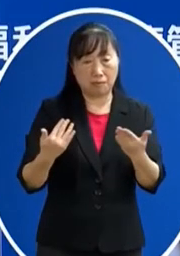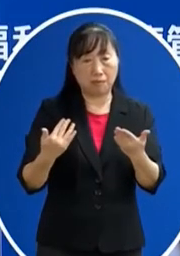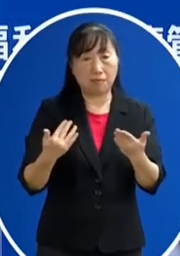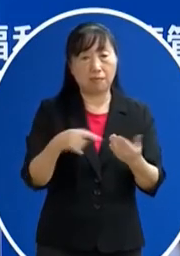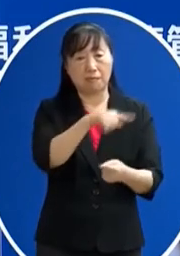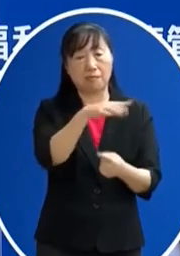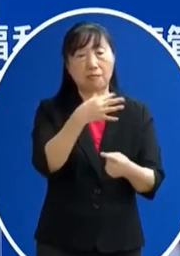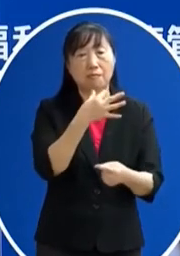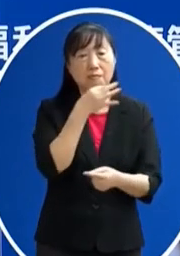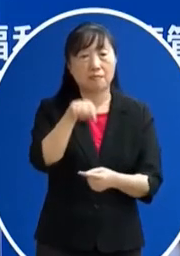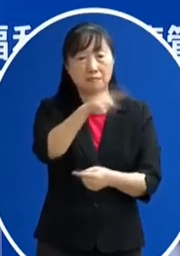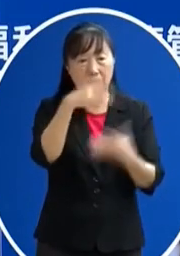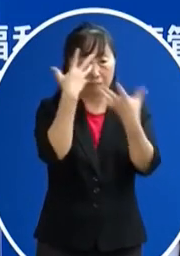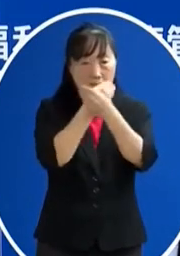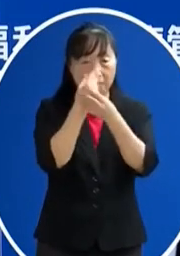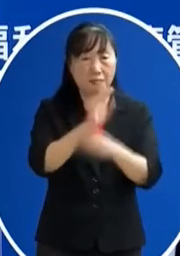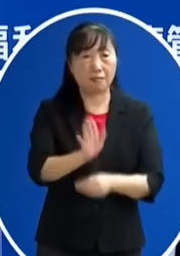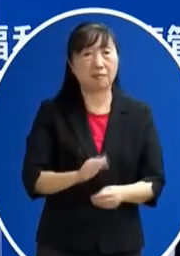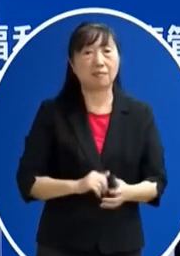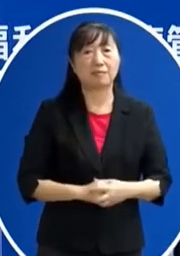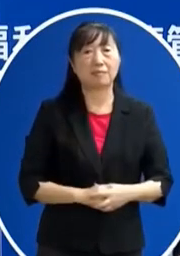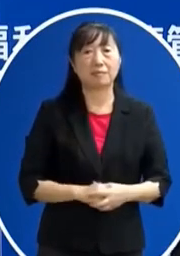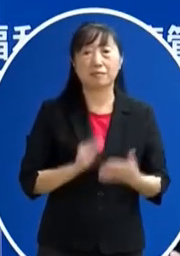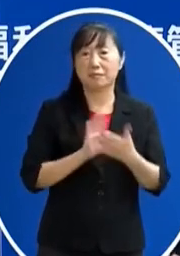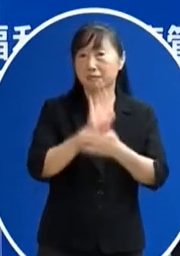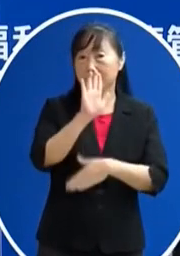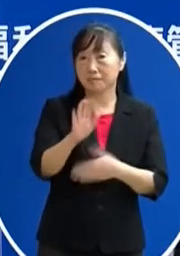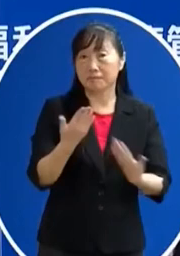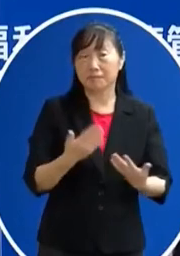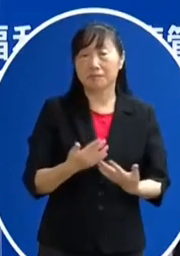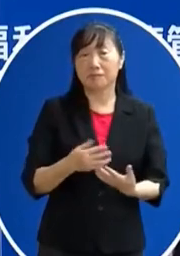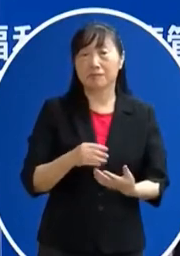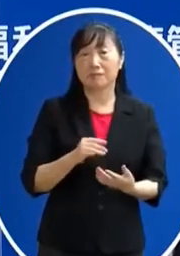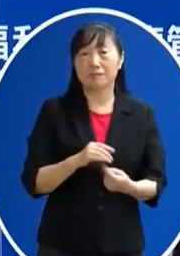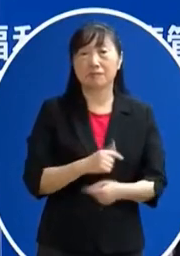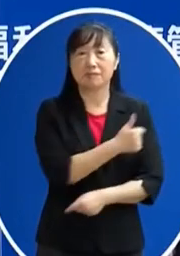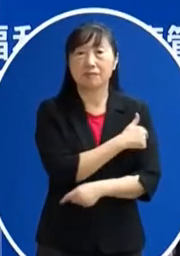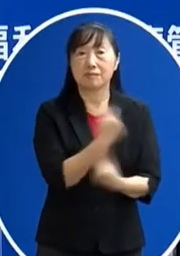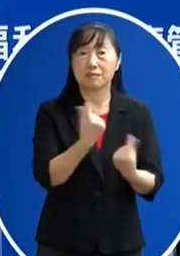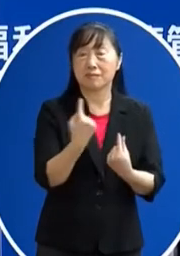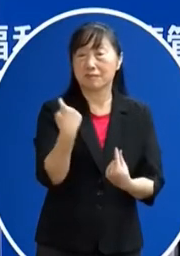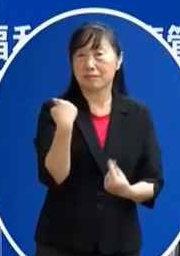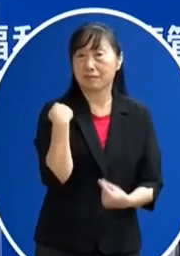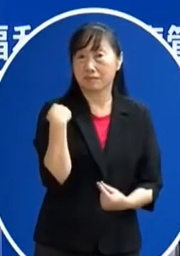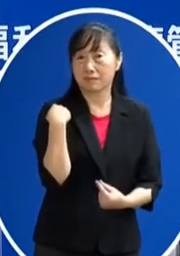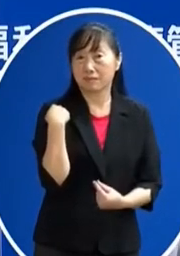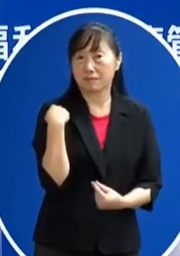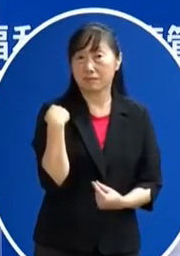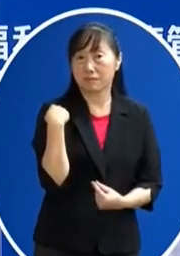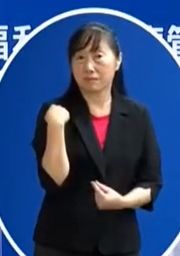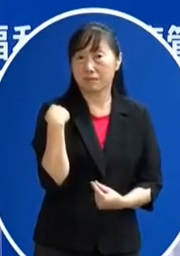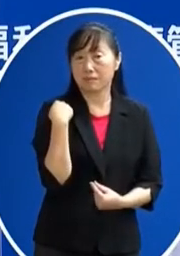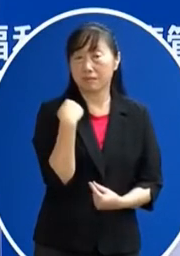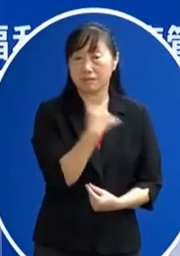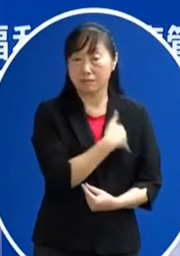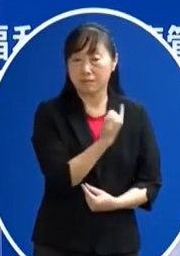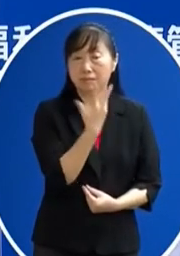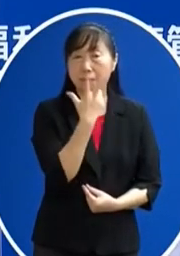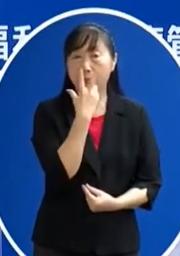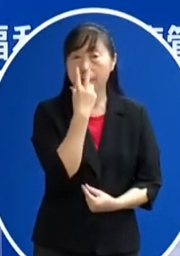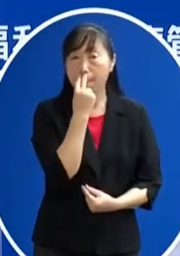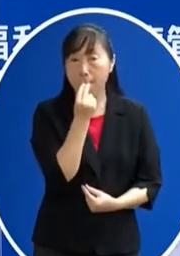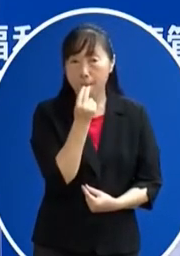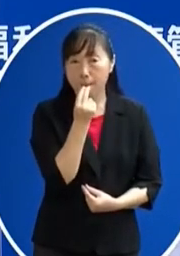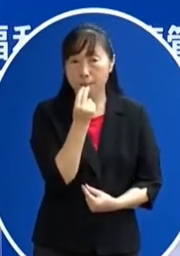家有所误会。那至于在未来，我们在好施打，我们昨天这个礼拜六、礼